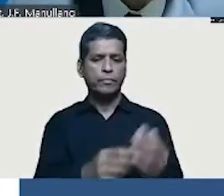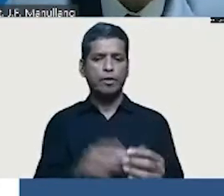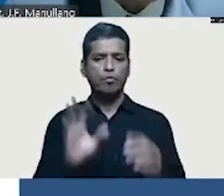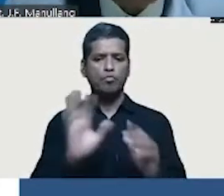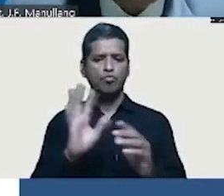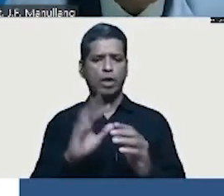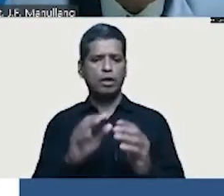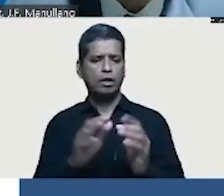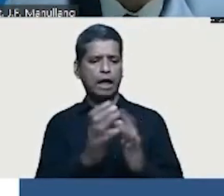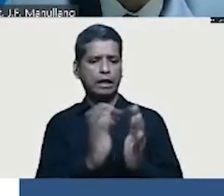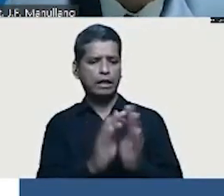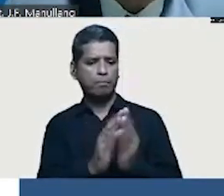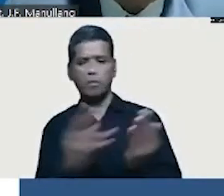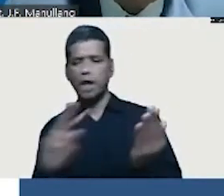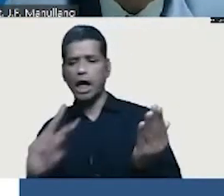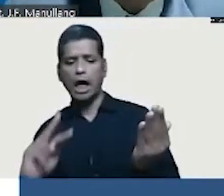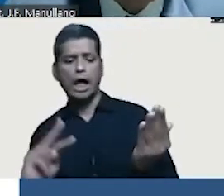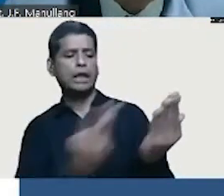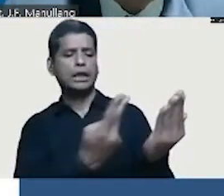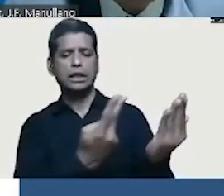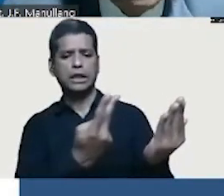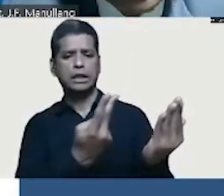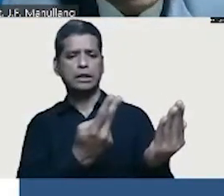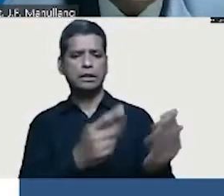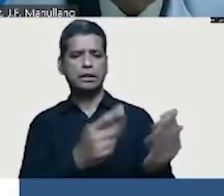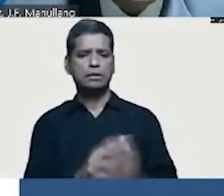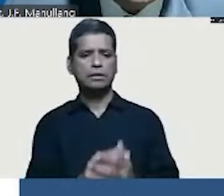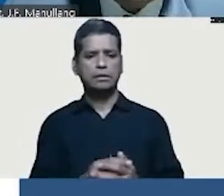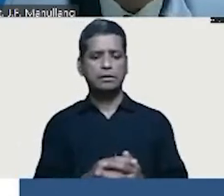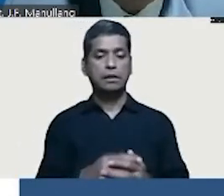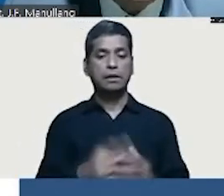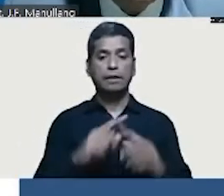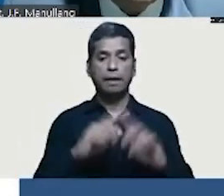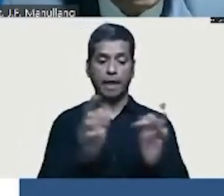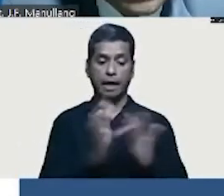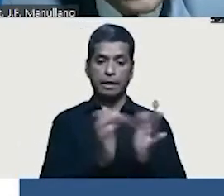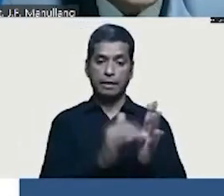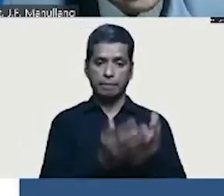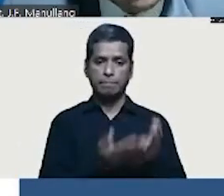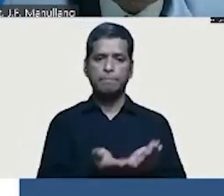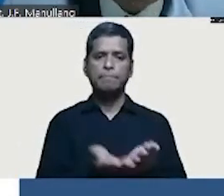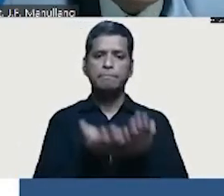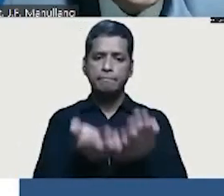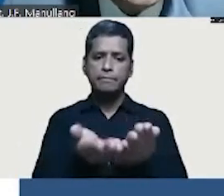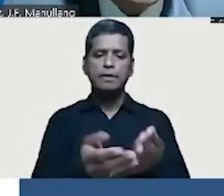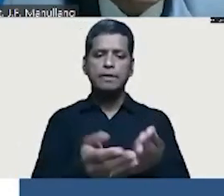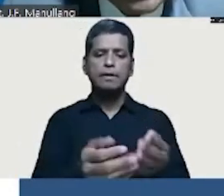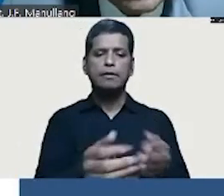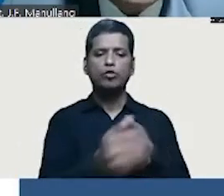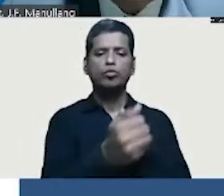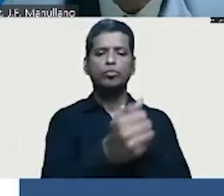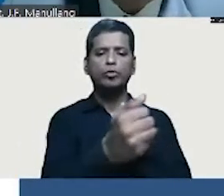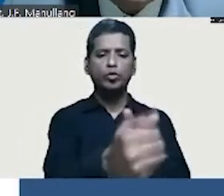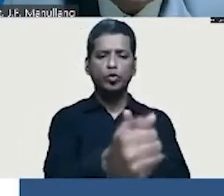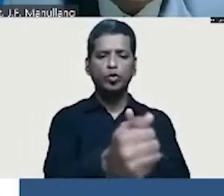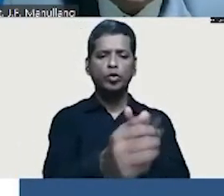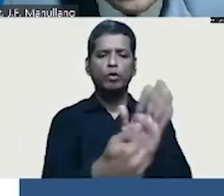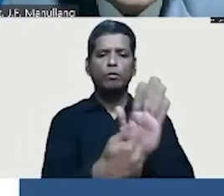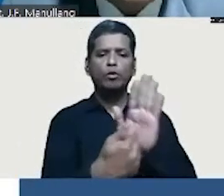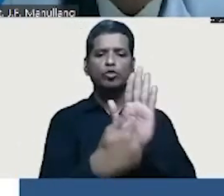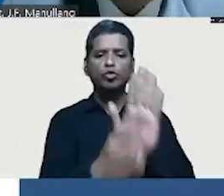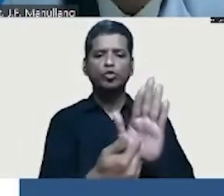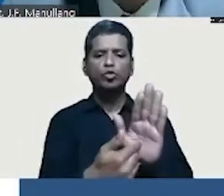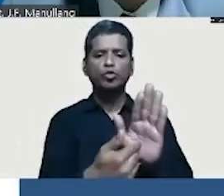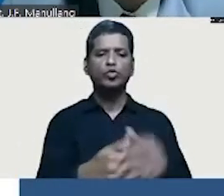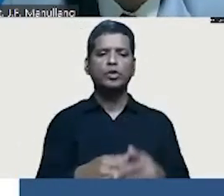Alkitab tetapi memberi petunjuk memberi tuntunan memberikan hiburan memberikan